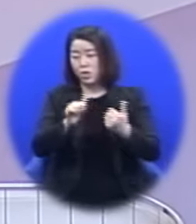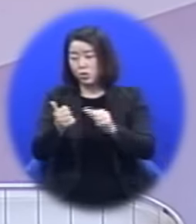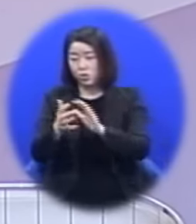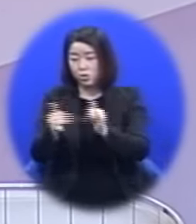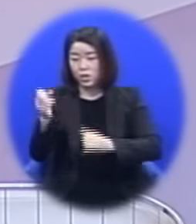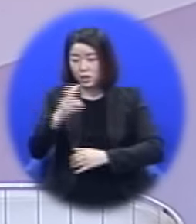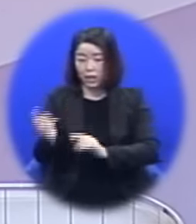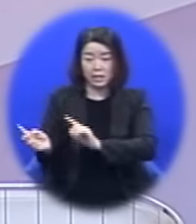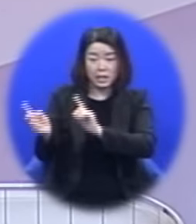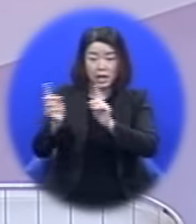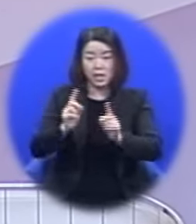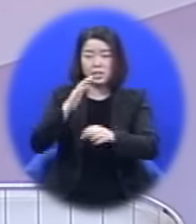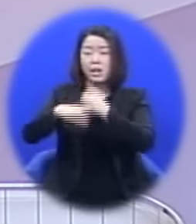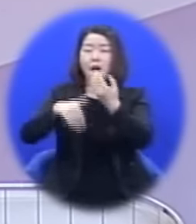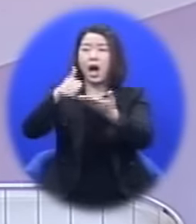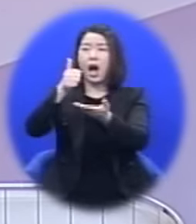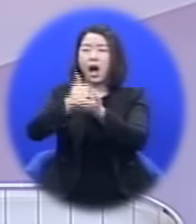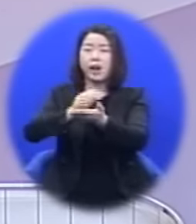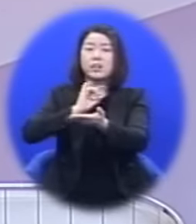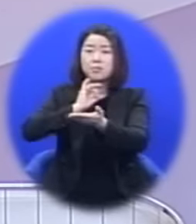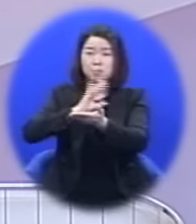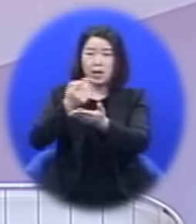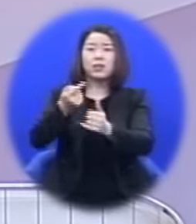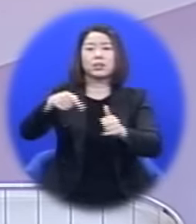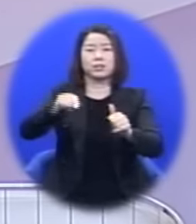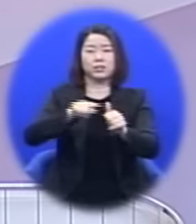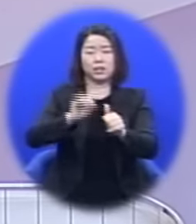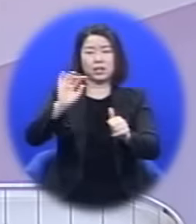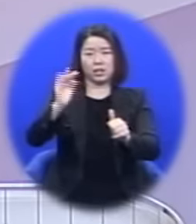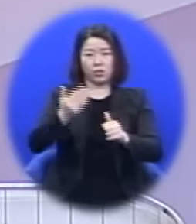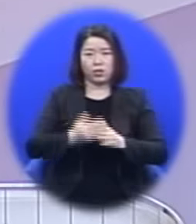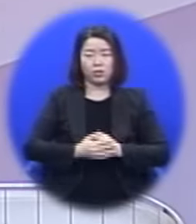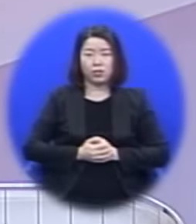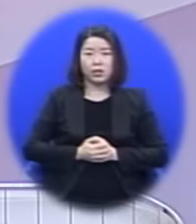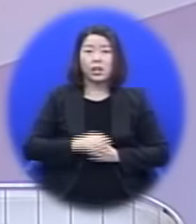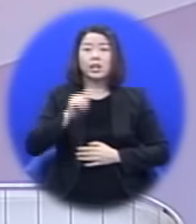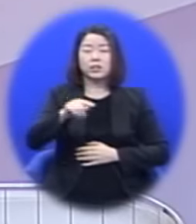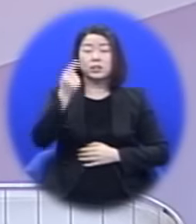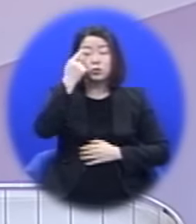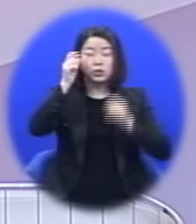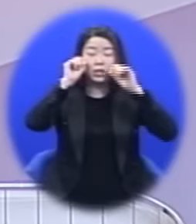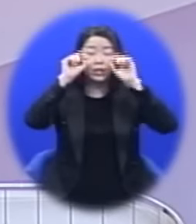다시 살리시는 하나님만 의지하게 합니다. 그 눈이